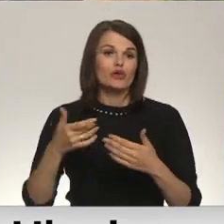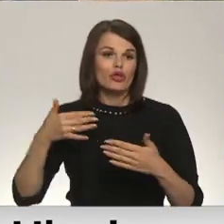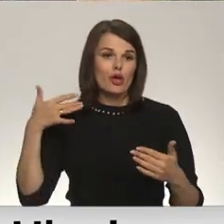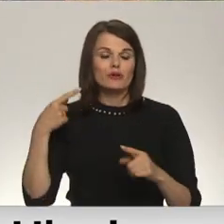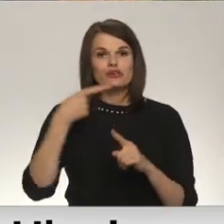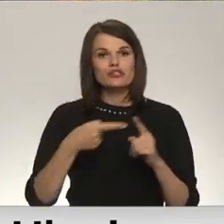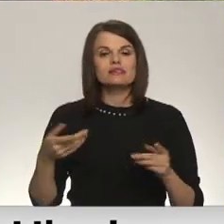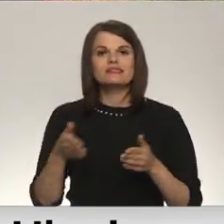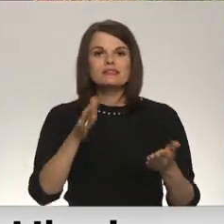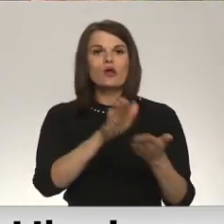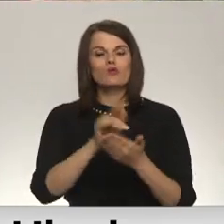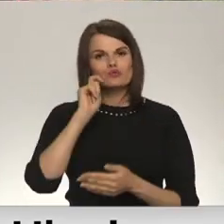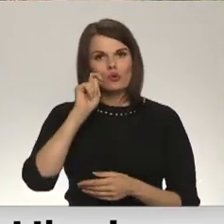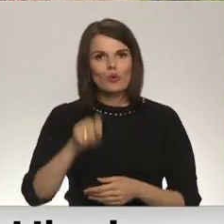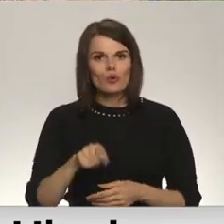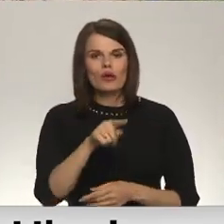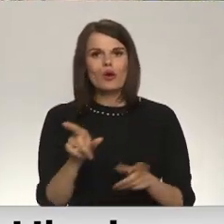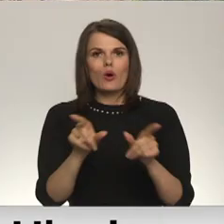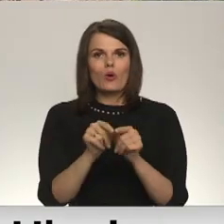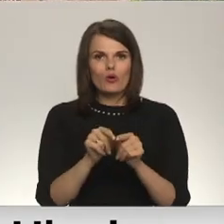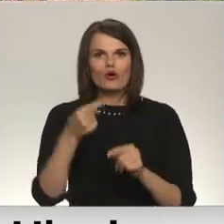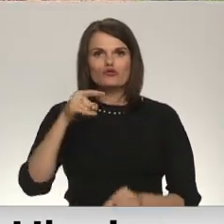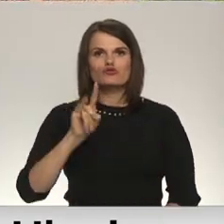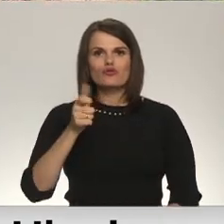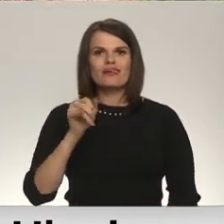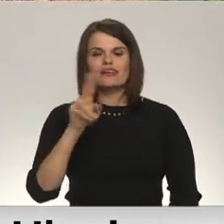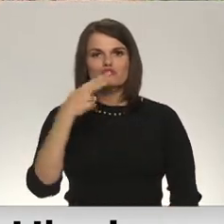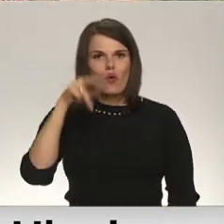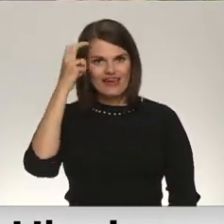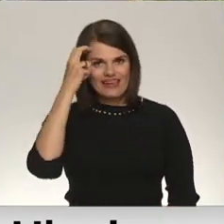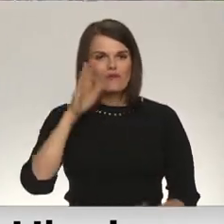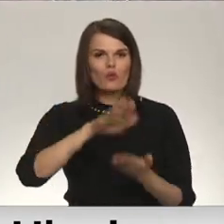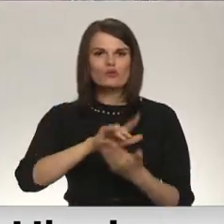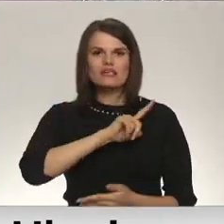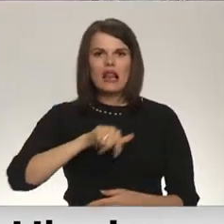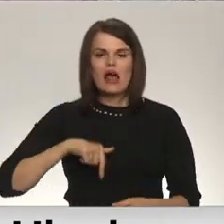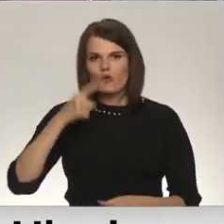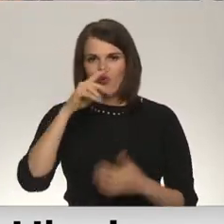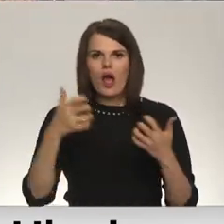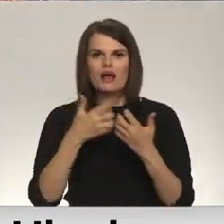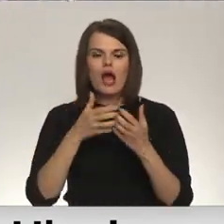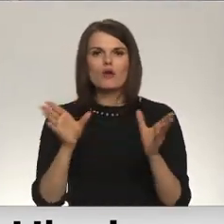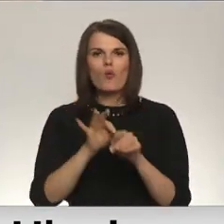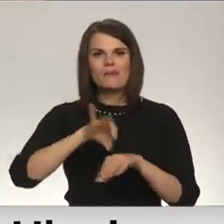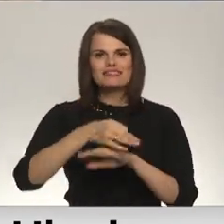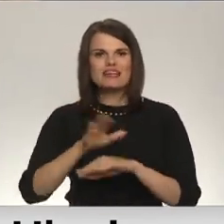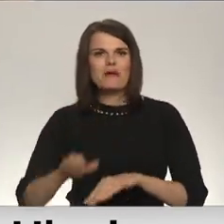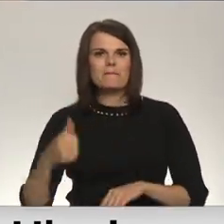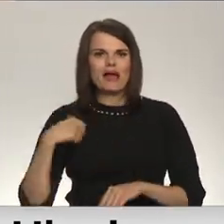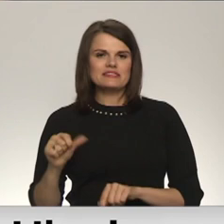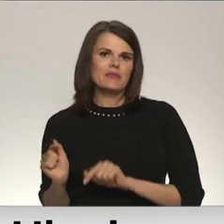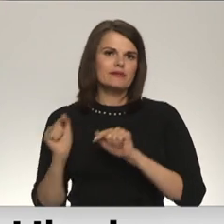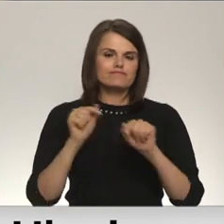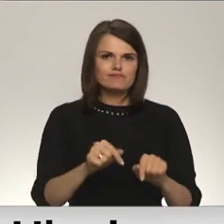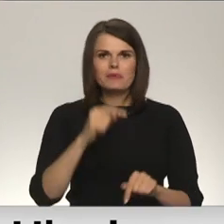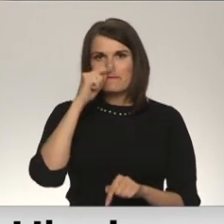reizēs ceļā uz Ukrainu Mārtiņa sabiedrotais bija Igors Šuļgins no Kijivas, kurš uz Latviju no kara ar savu sievu un mazmeitiņu atbēdz jau